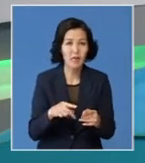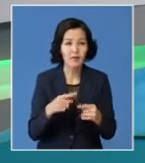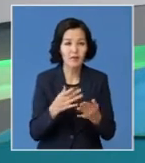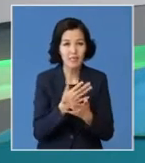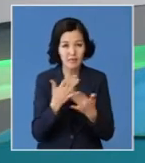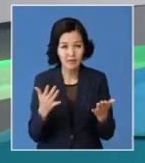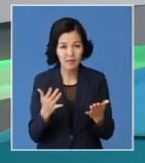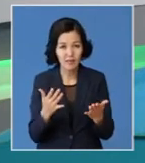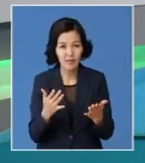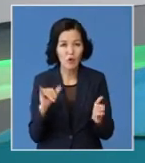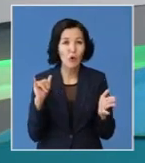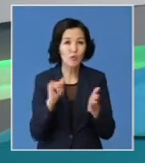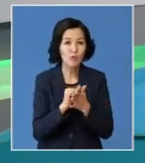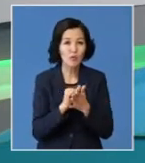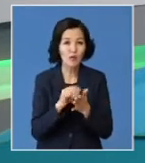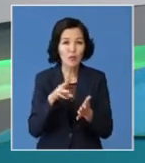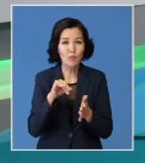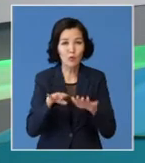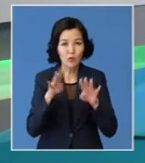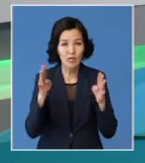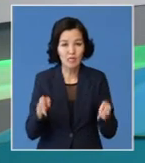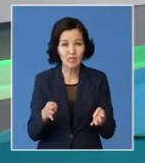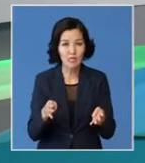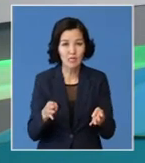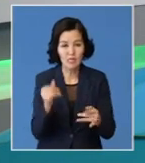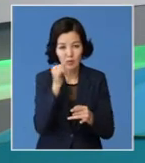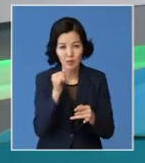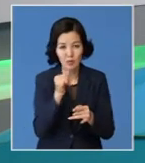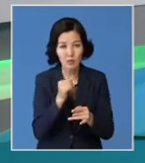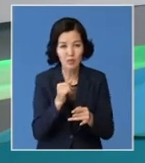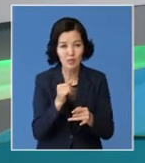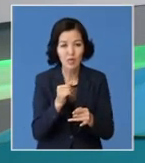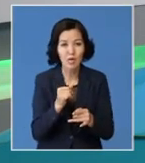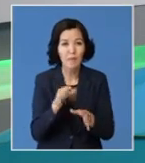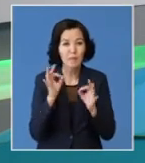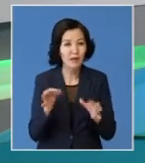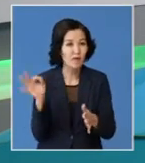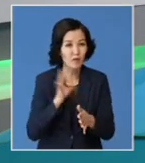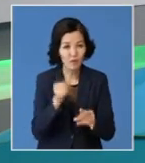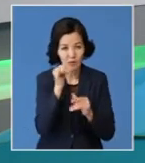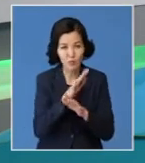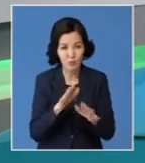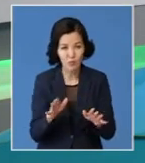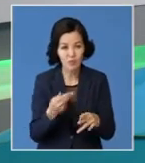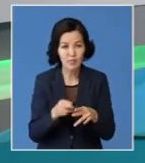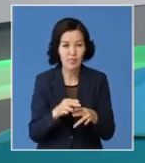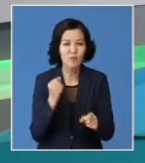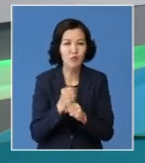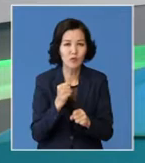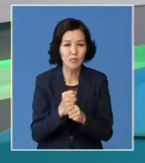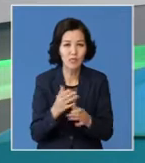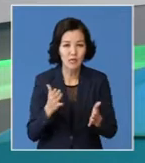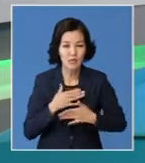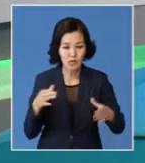видов. Однако с момента установки модульные контейнеры все никак не найдут широкого применения по прямому назначению. Что с этим делать,